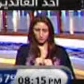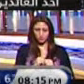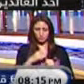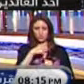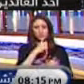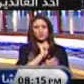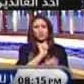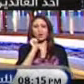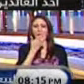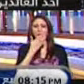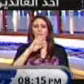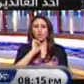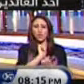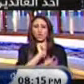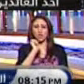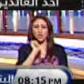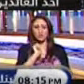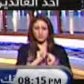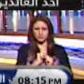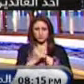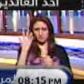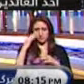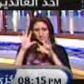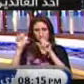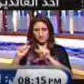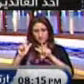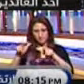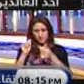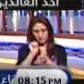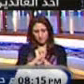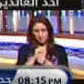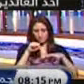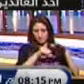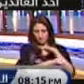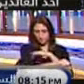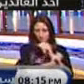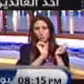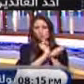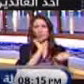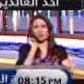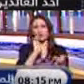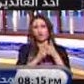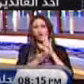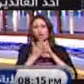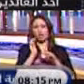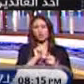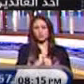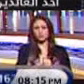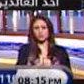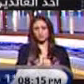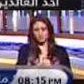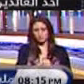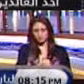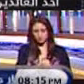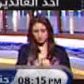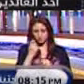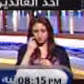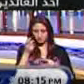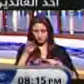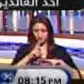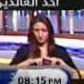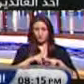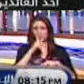انا لما طلعت من المقر اللي كانوا ماسكيننا فيه، جاء الراجل اللي هو انا شغال معاه او متأجر منه